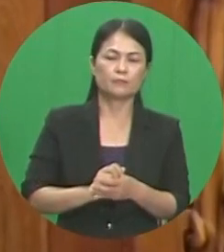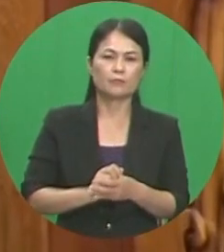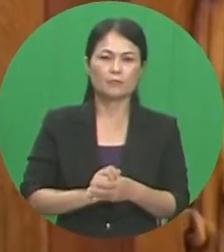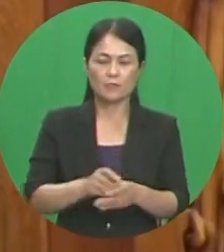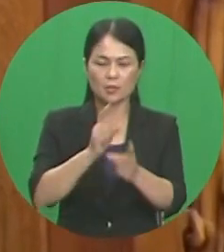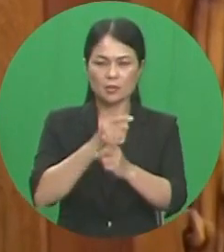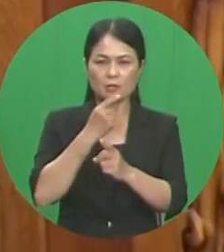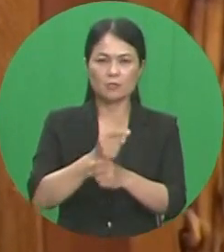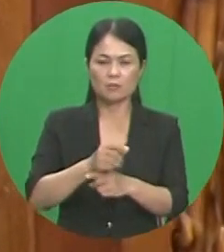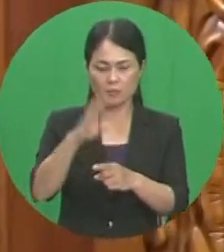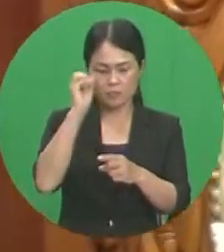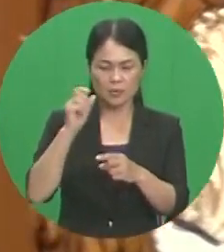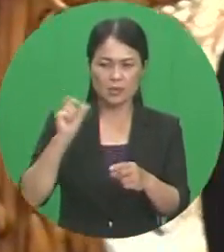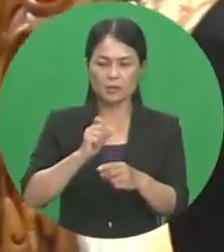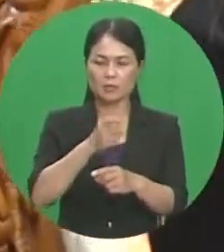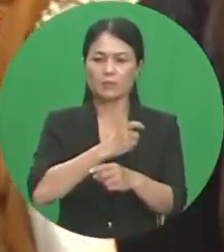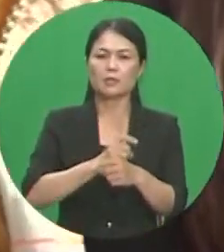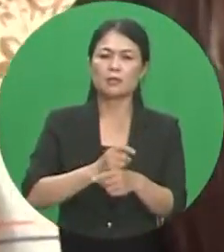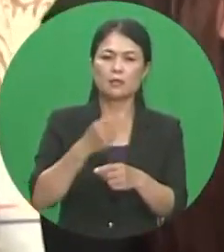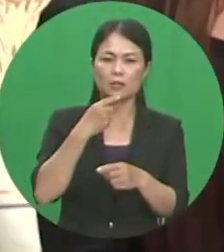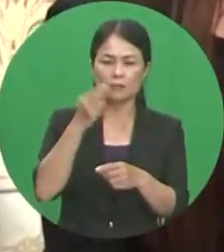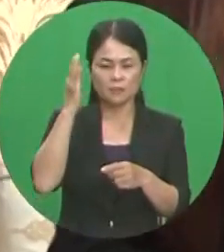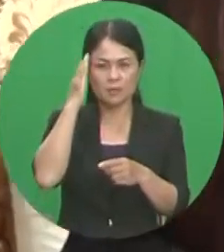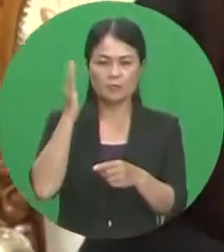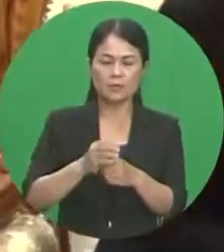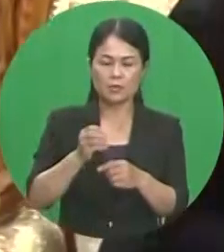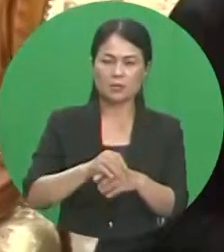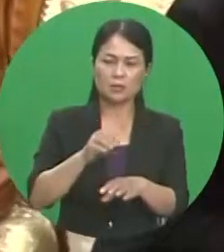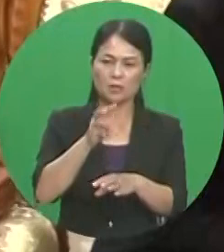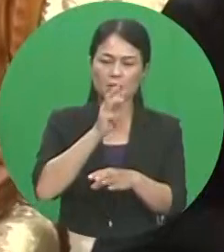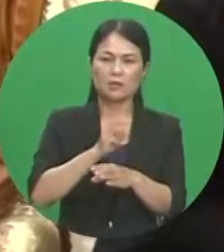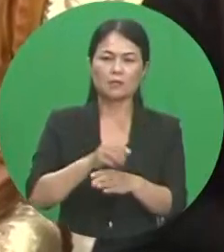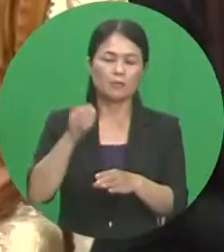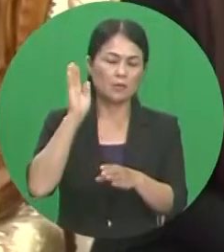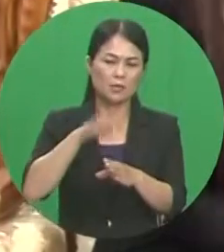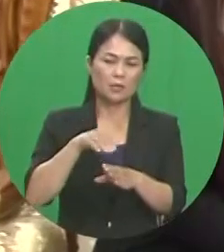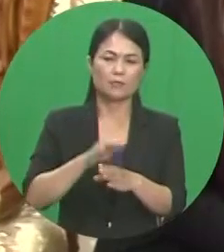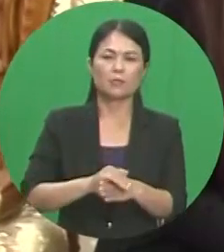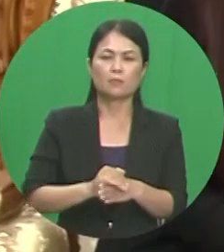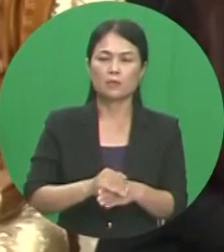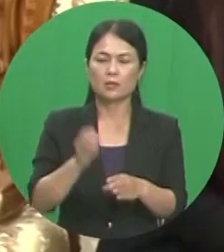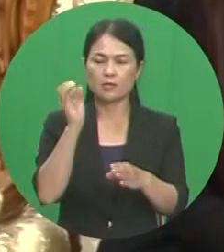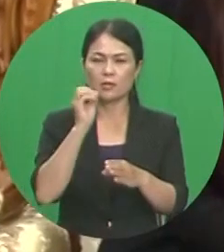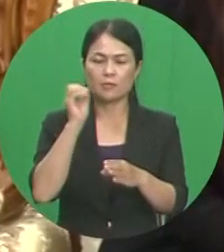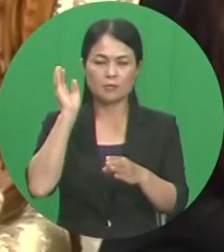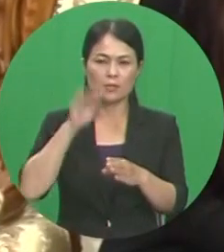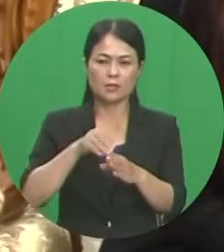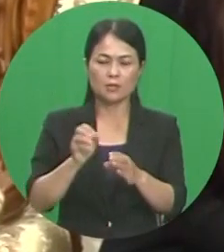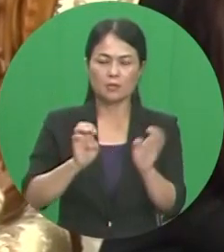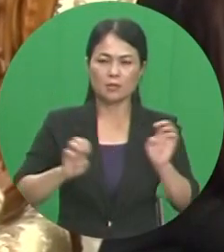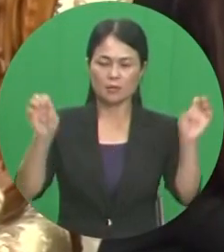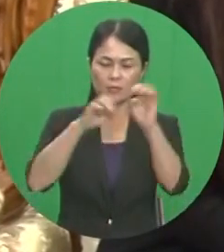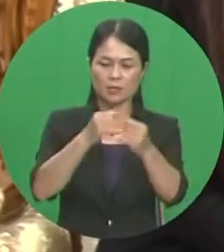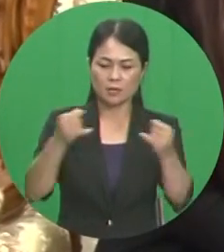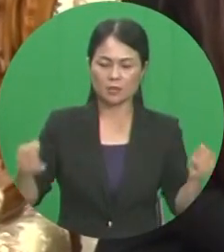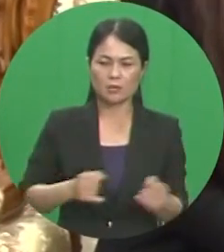Tạm ca bài chắc rồi bỏ lục long tì hái, bàn ở đằng thả tập khẩm mốm ní, cứ cả sĩ thán rồi bỏ lục trên trầm khẩm mốm bài thò mà chết, nơi lờ có